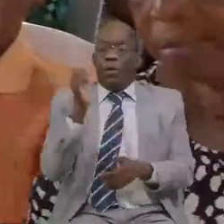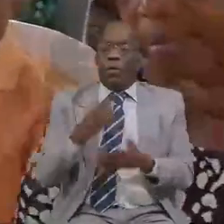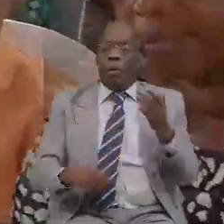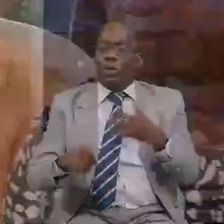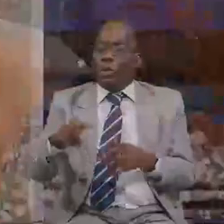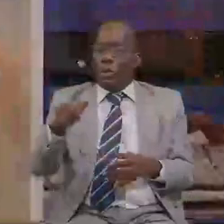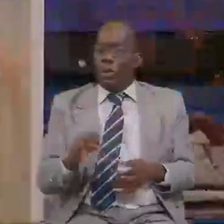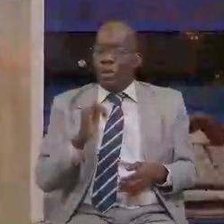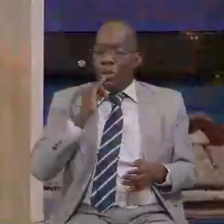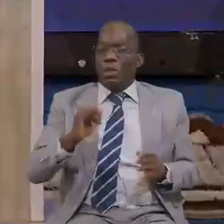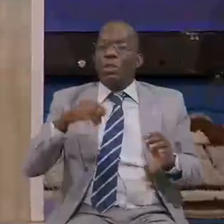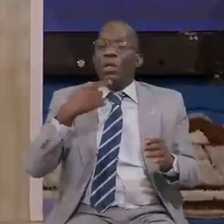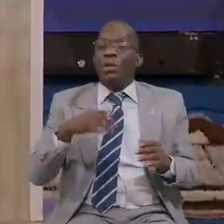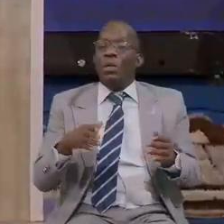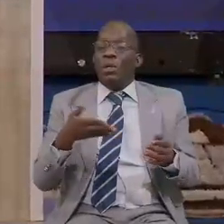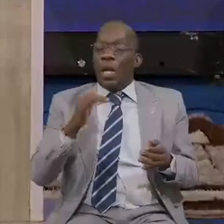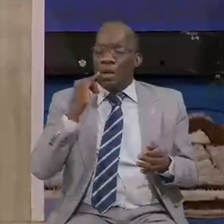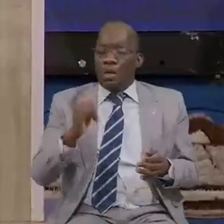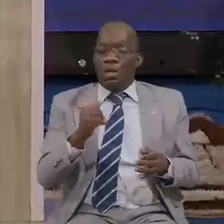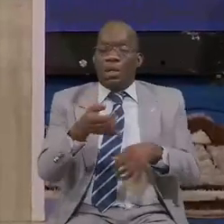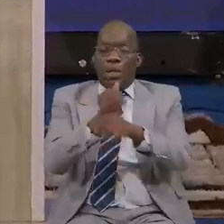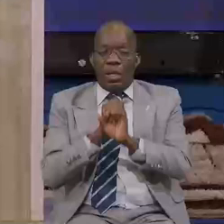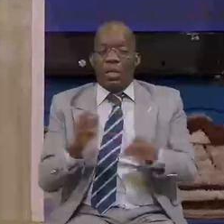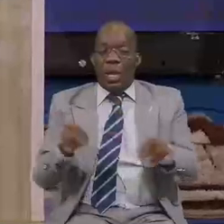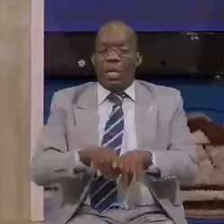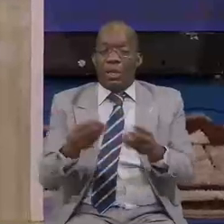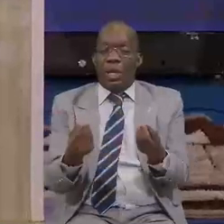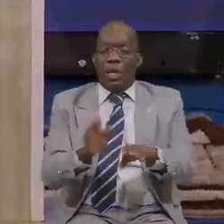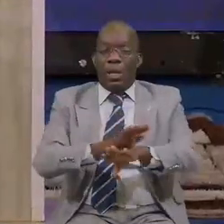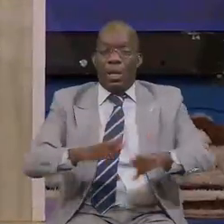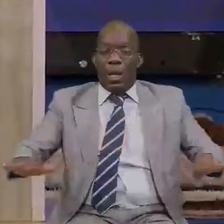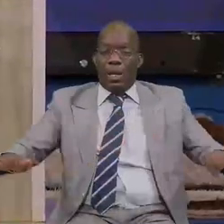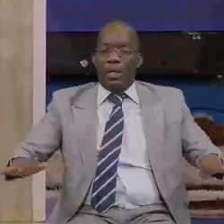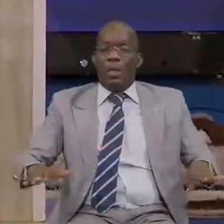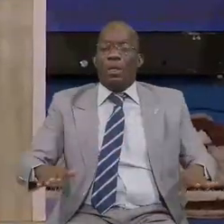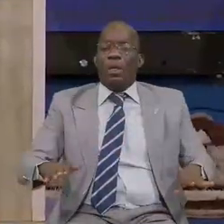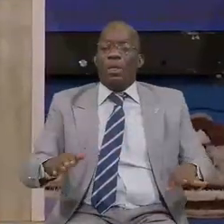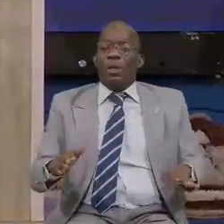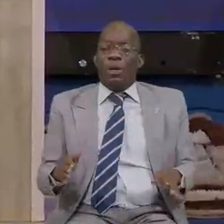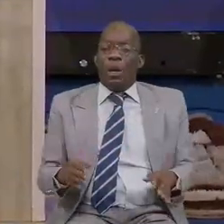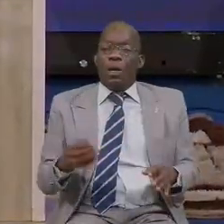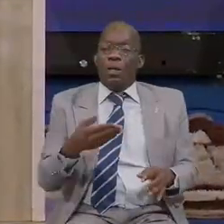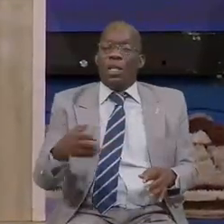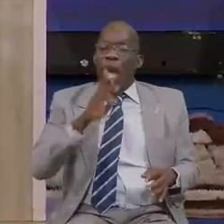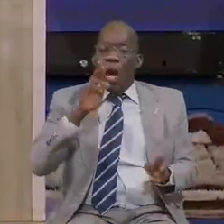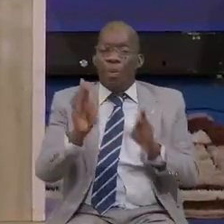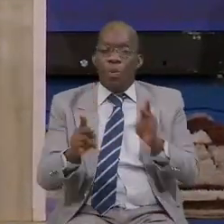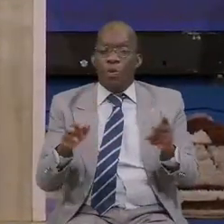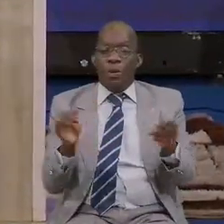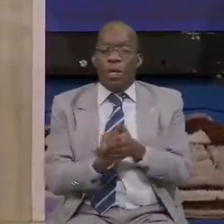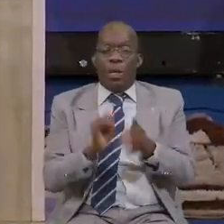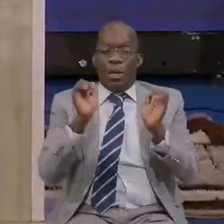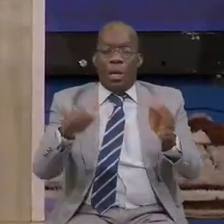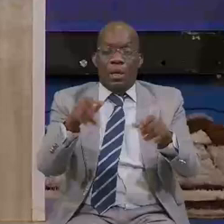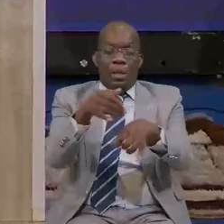un héritage comme les biens immobiliers, si nous donnons l'exemple. Il y a des gens qui peuvent louer des